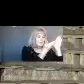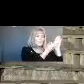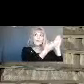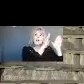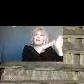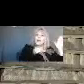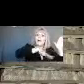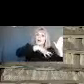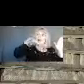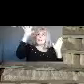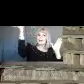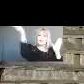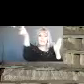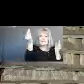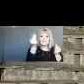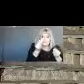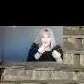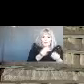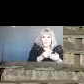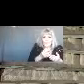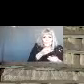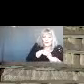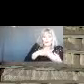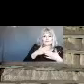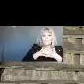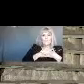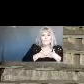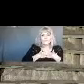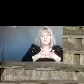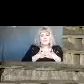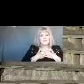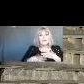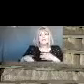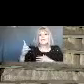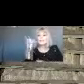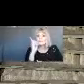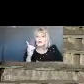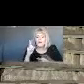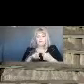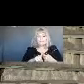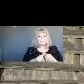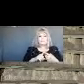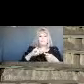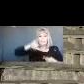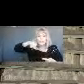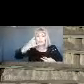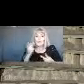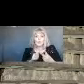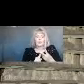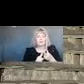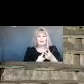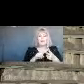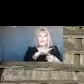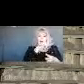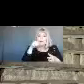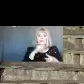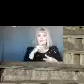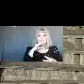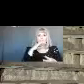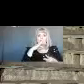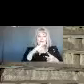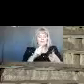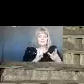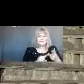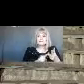ons gegee het, want hy sit aan die regterhand van God. Wat David sê, wat Joel sê, wat al die profete sê, is daar